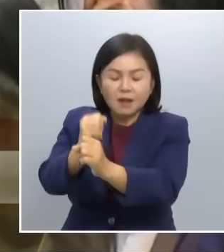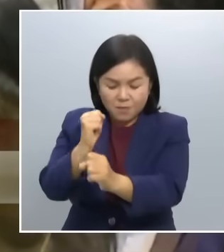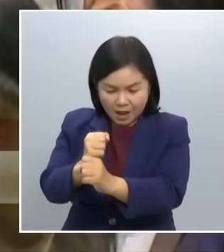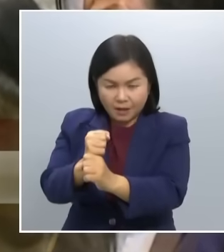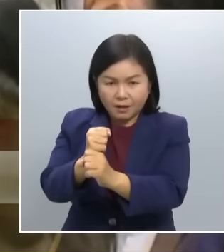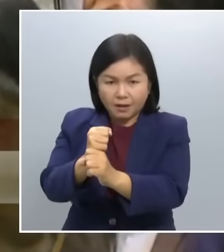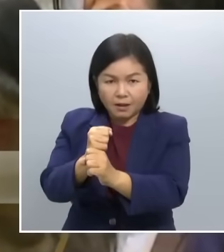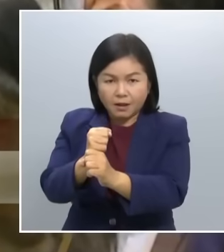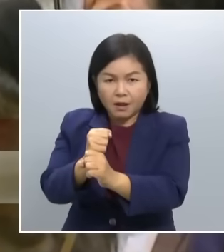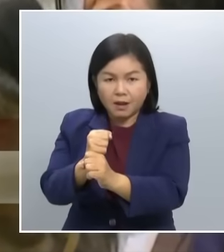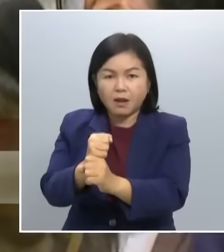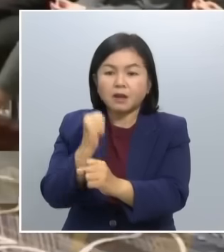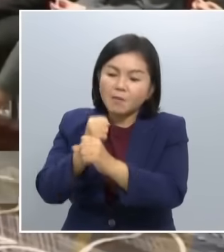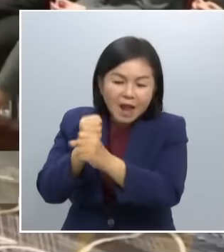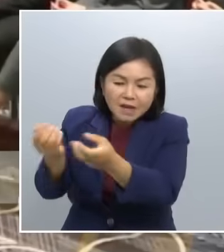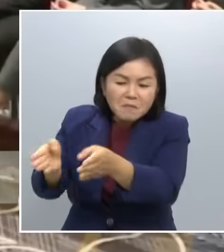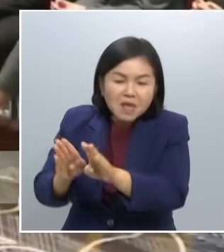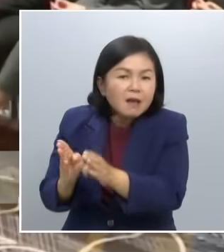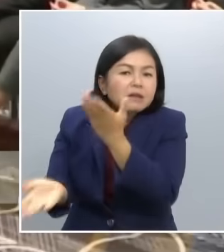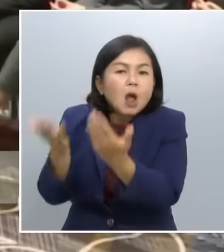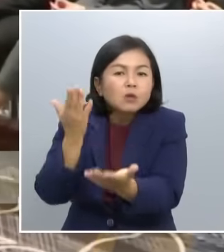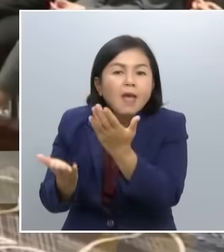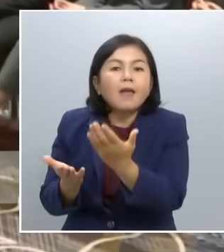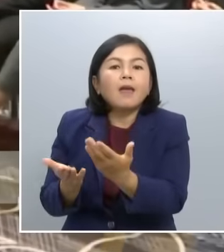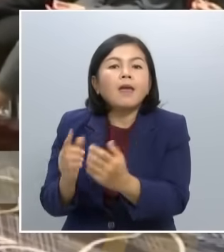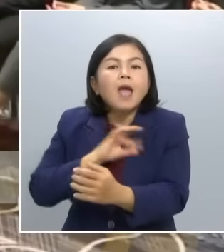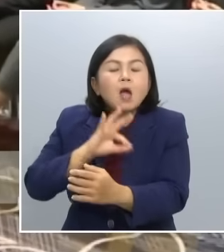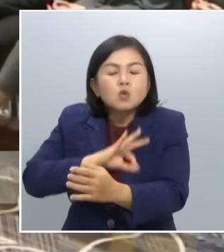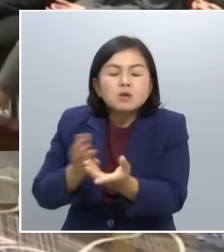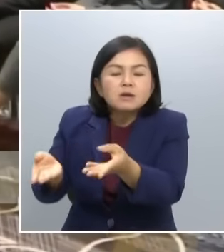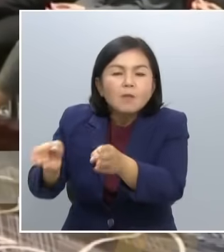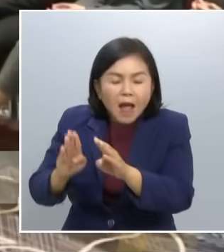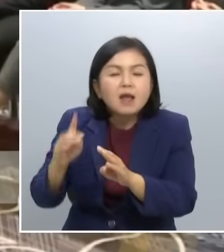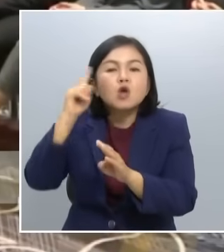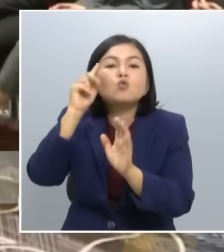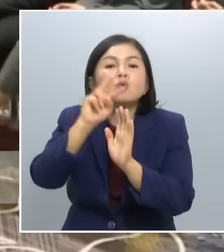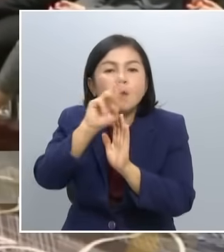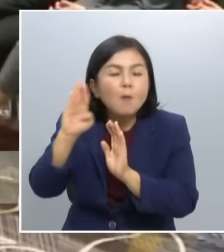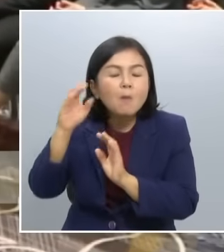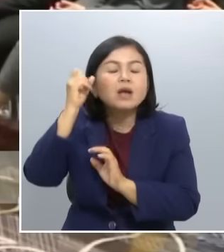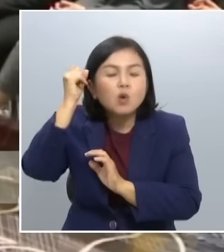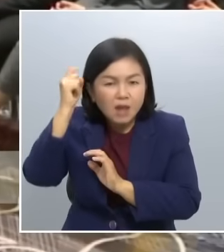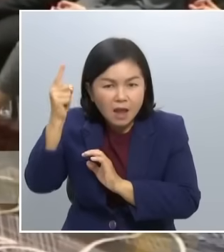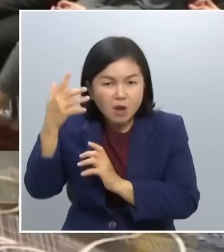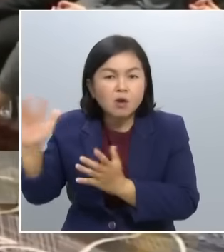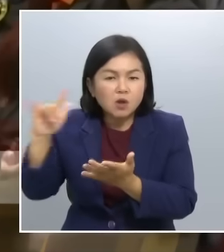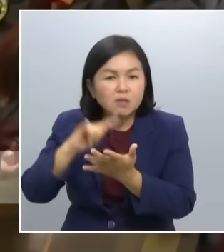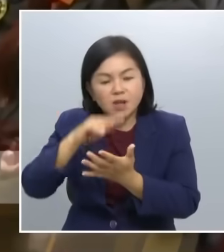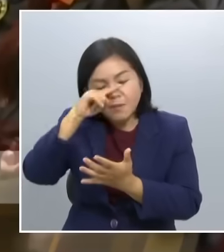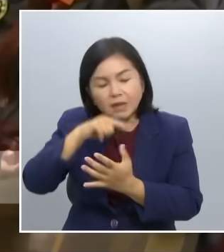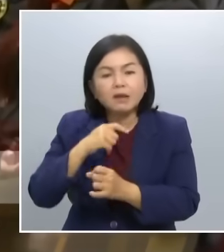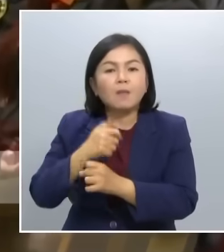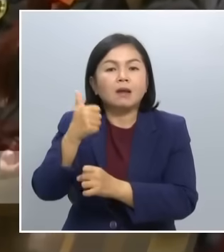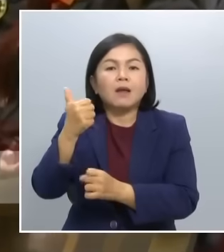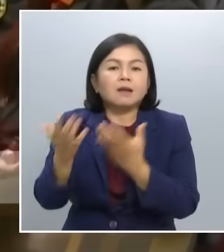เป็นขี้ข้าก่อนบอกยอมรับใช้คำแรงแต่ต้องการให้ลูกทำงานให้รู้ระบบก่อน นั่นท่านผู้ชมขนาดเ